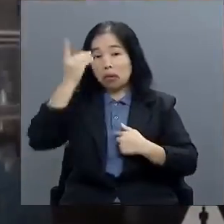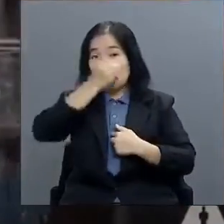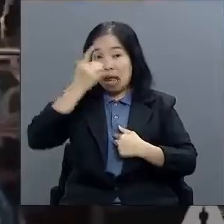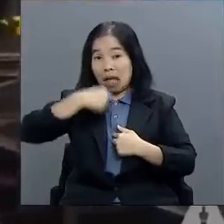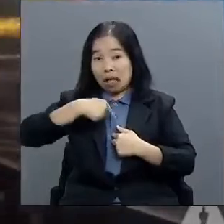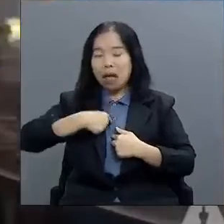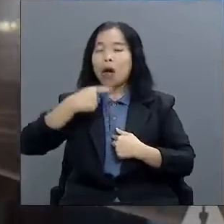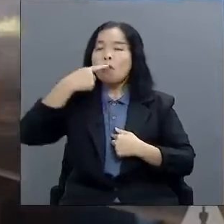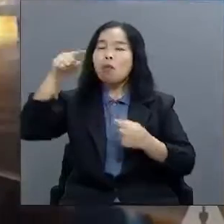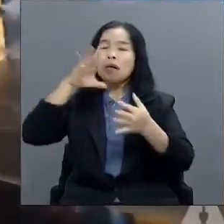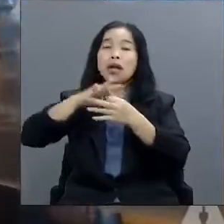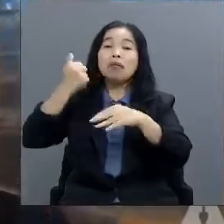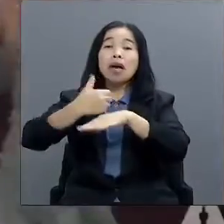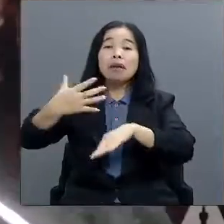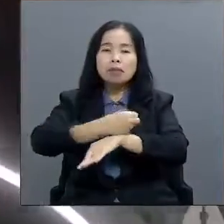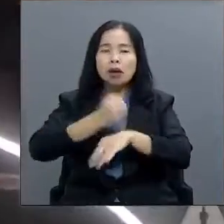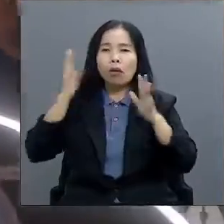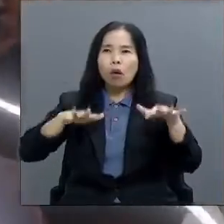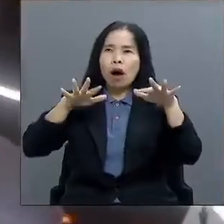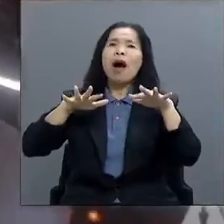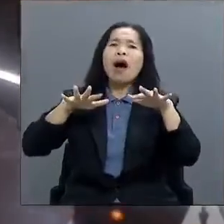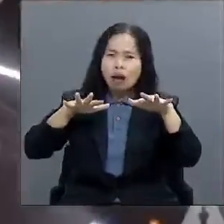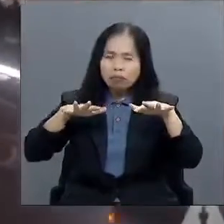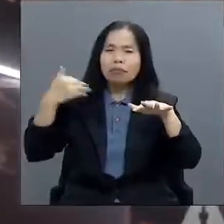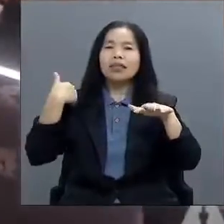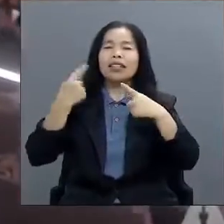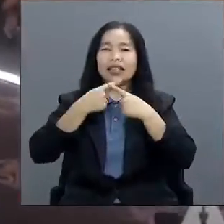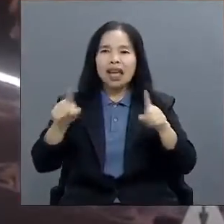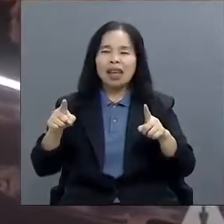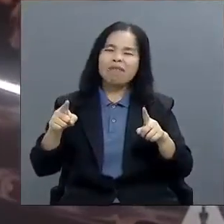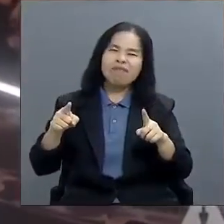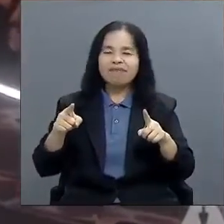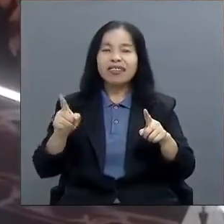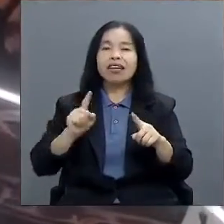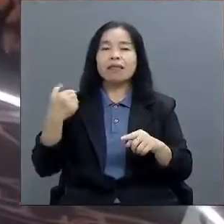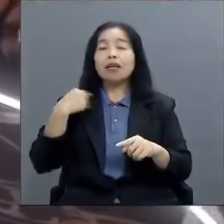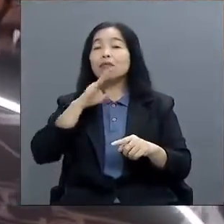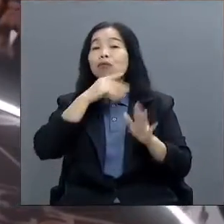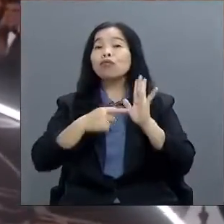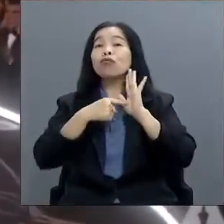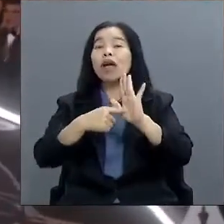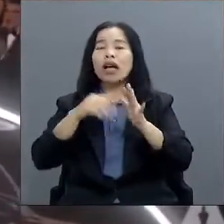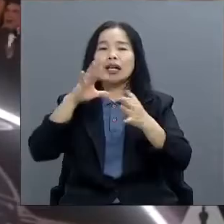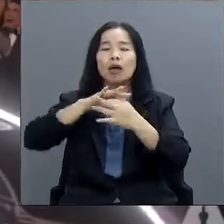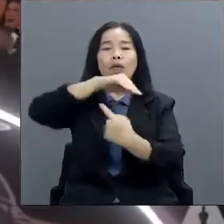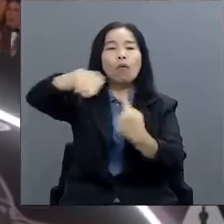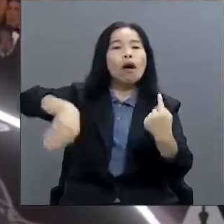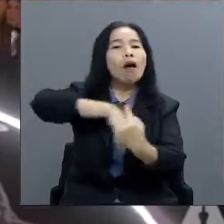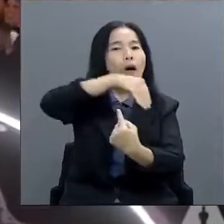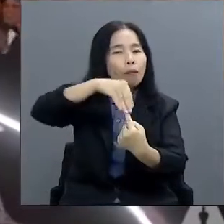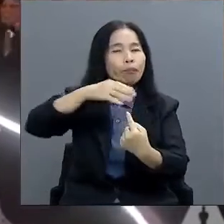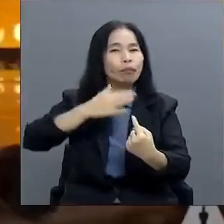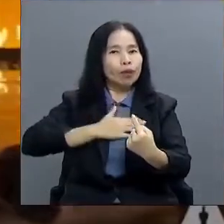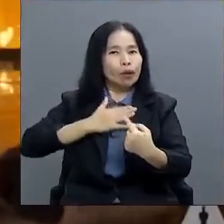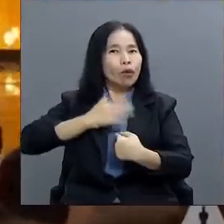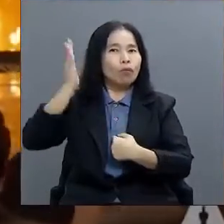การเมืองก็เป็นที่สนใจของคนดูจริงๆและเพิ่มการมีส่วนร่วมเช่นสุนทรพจน์เรื่องสิ่งแวดล้อมของลีโอนาร์โดดิคาป